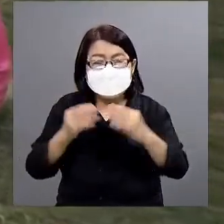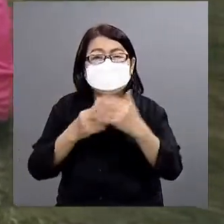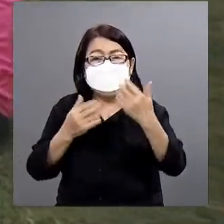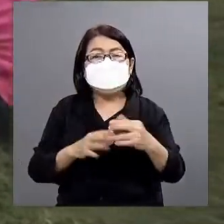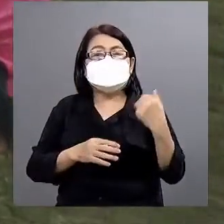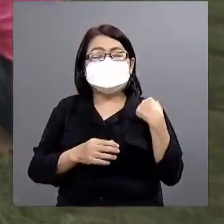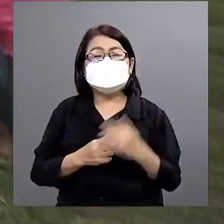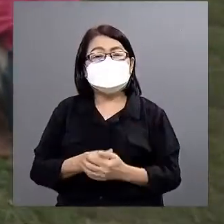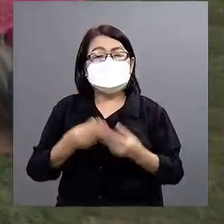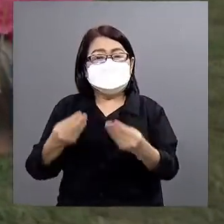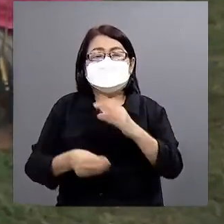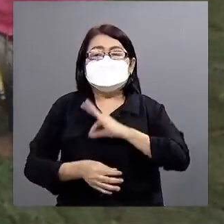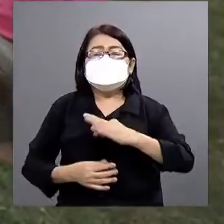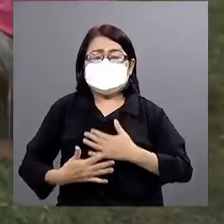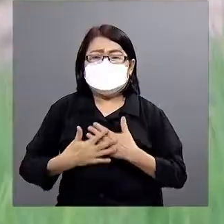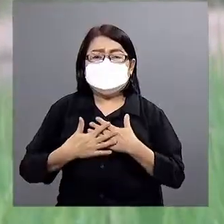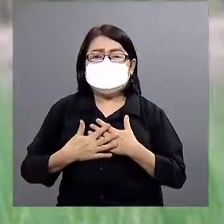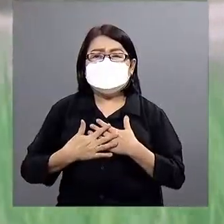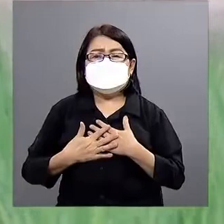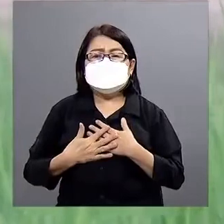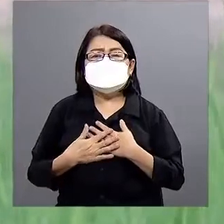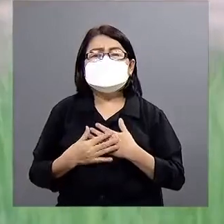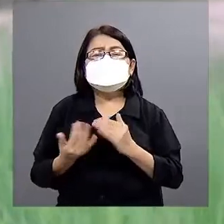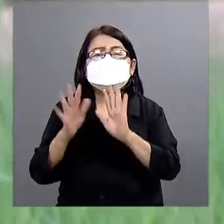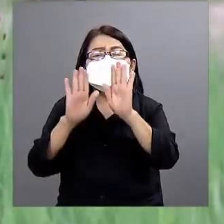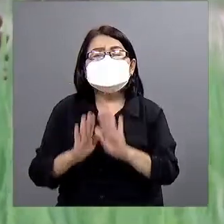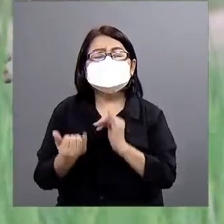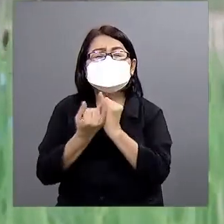ภูมิใจในวิถีท้องถิ่นในใจน้องๆด้วยครับ